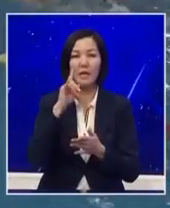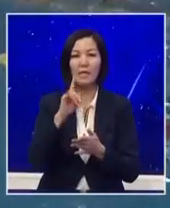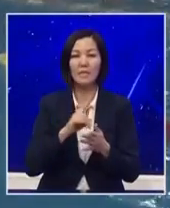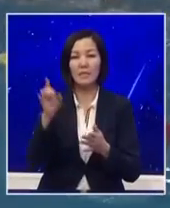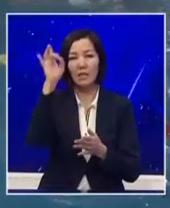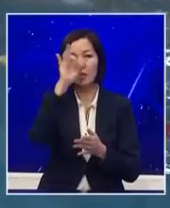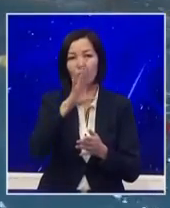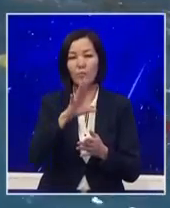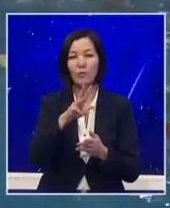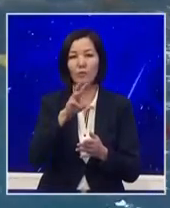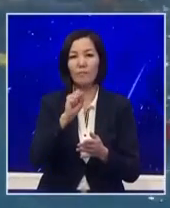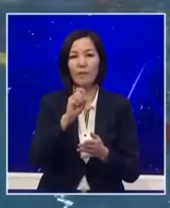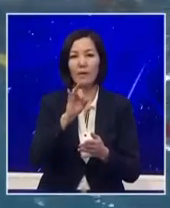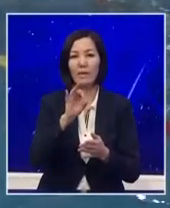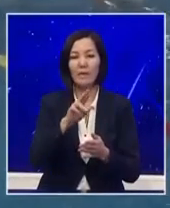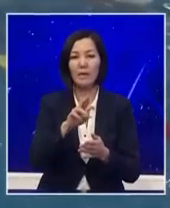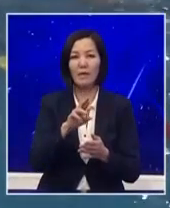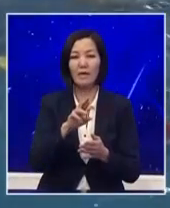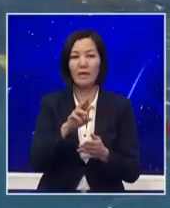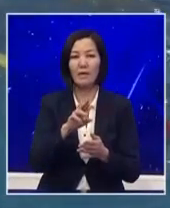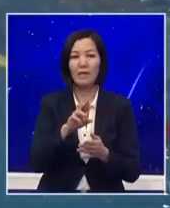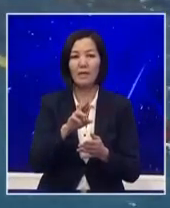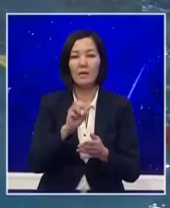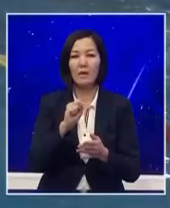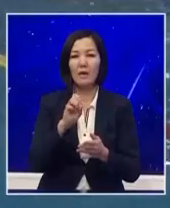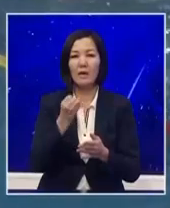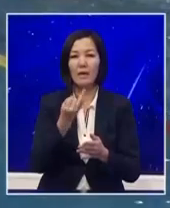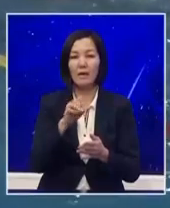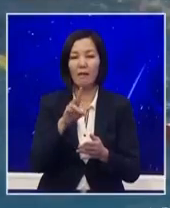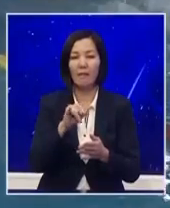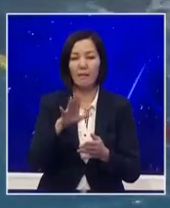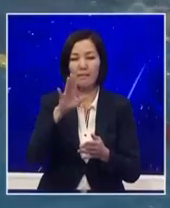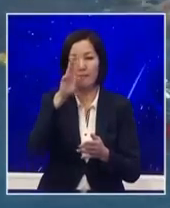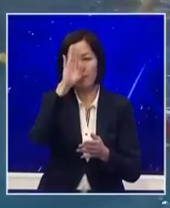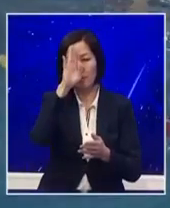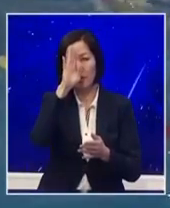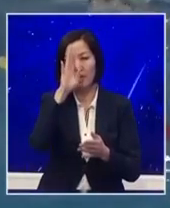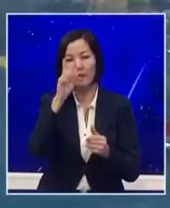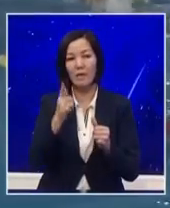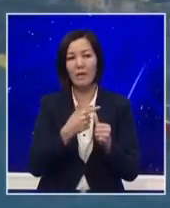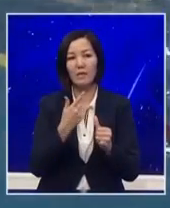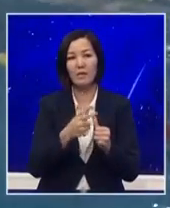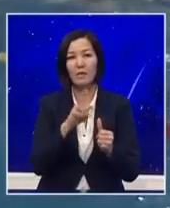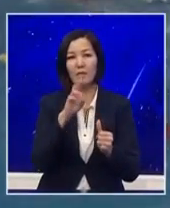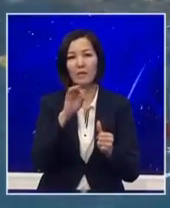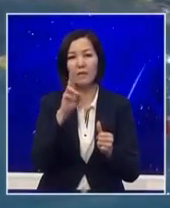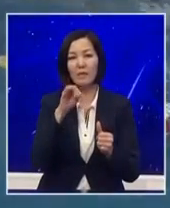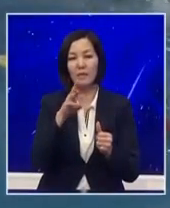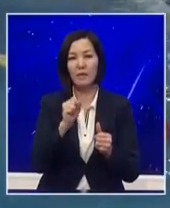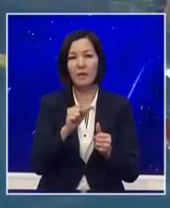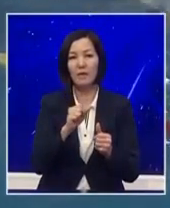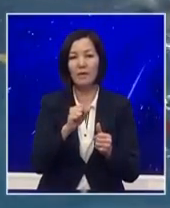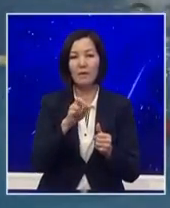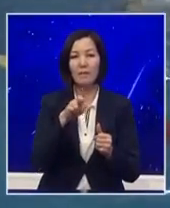чемпионы Федотова Мария бар, Мелиса Васием, Төлеуханова Арайлым. Оларды айтатын болсақ, Федотов Никита бар,